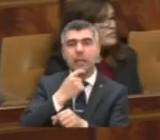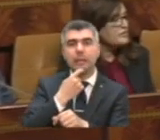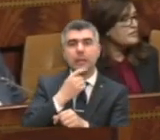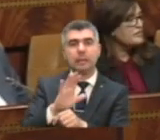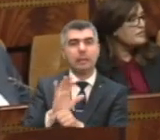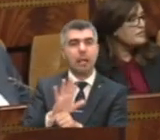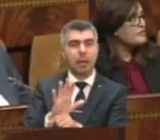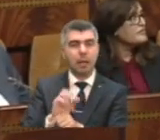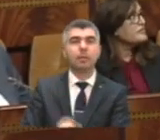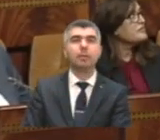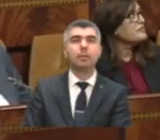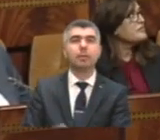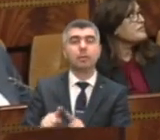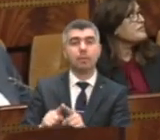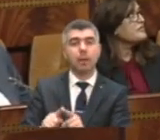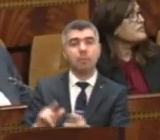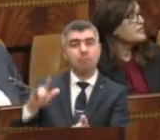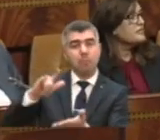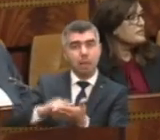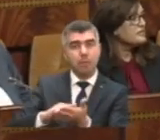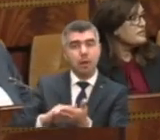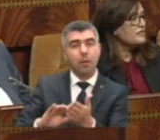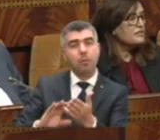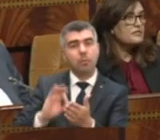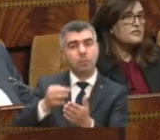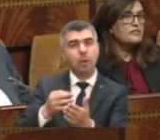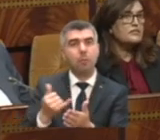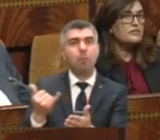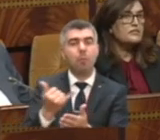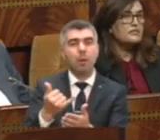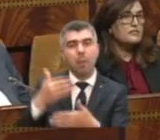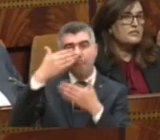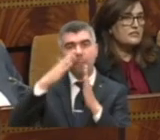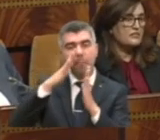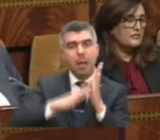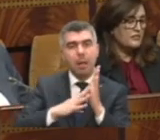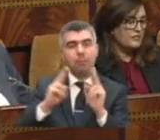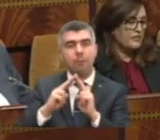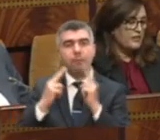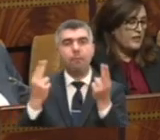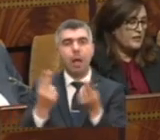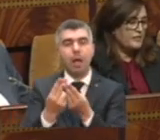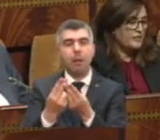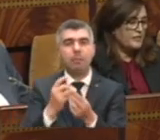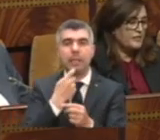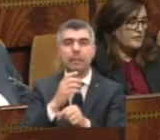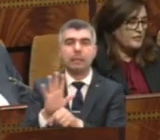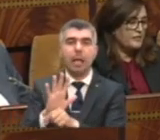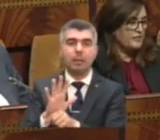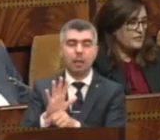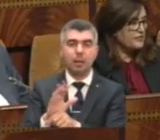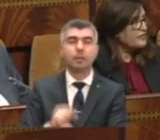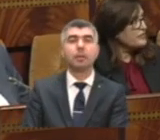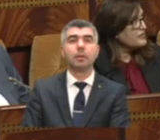المطار السيد الوزير ولا كيحظى بواحد الاولويه خاصه من مغاربه العالم المنحدرين من اقليم تازا. هاد المغاربه اللي داروا